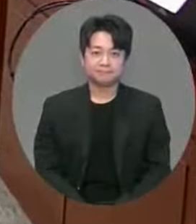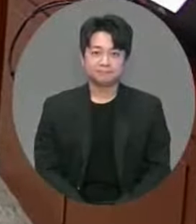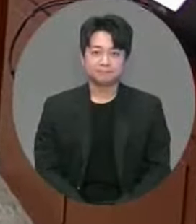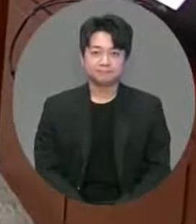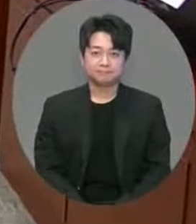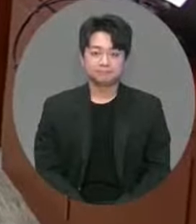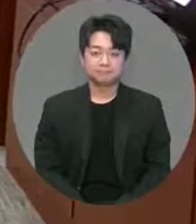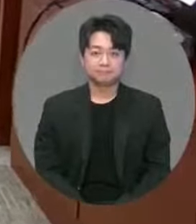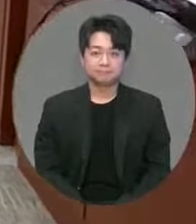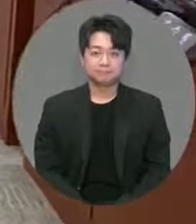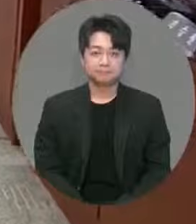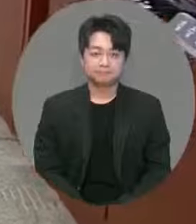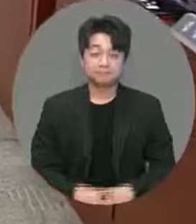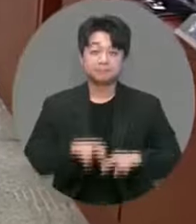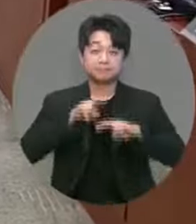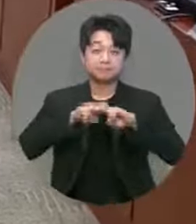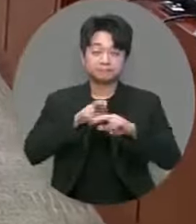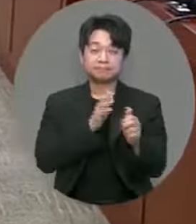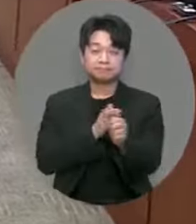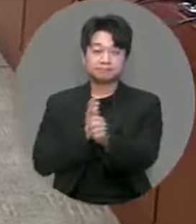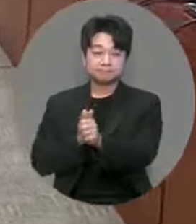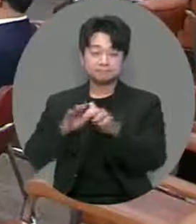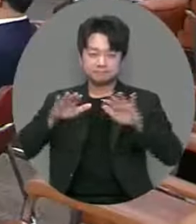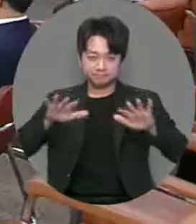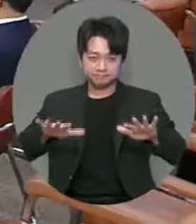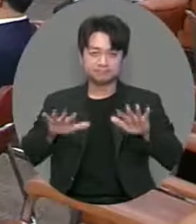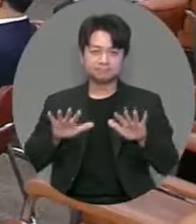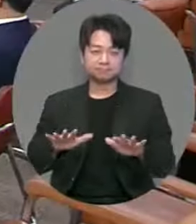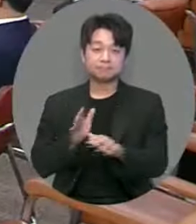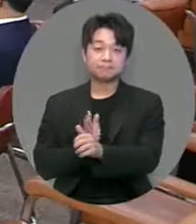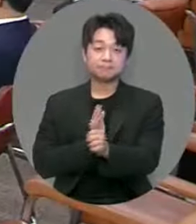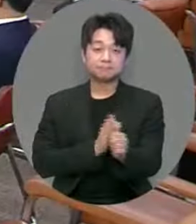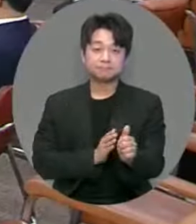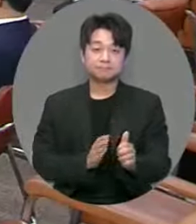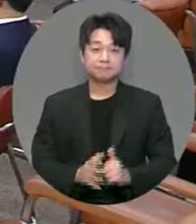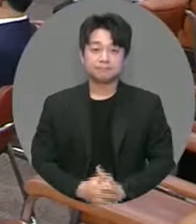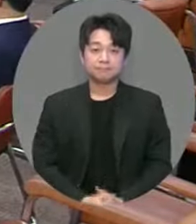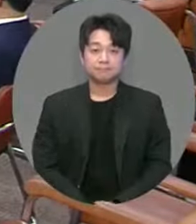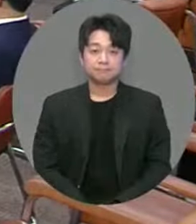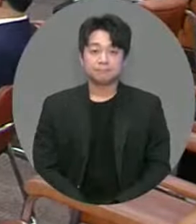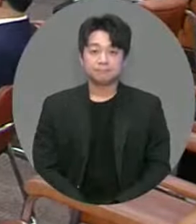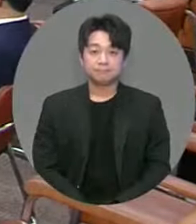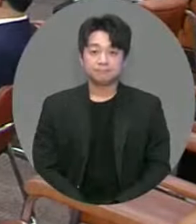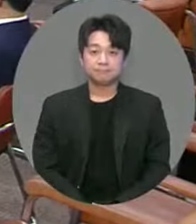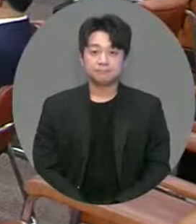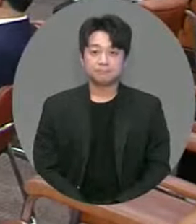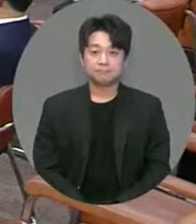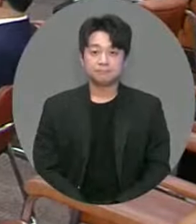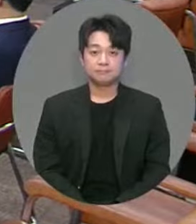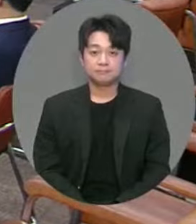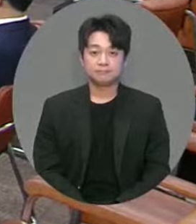앉으세요. 앉으세요. 앉으세요. 자, 앉으세요.